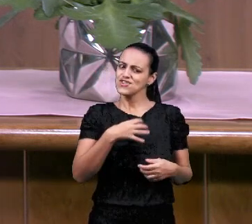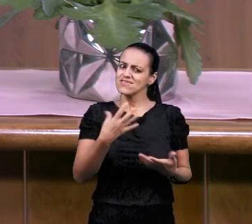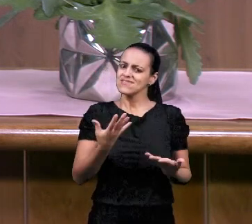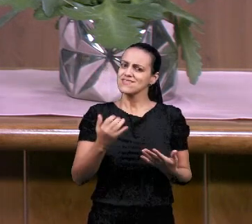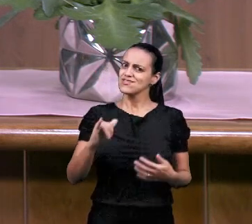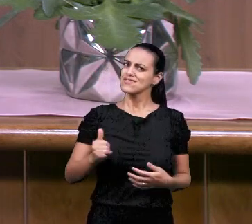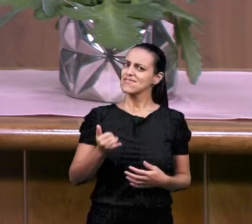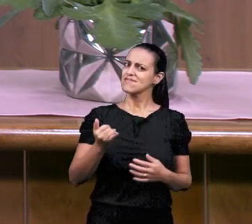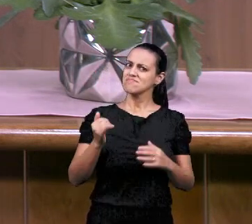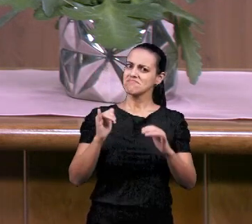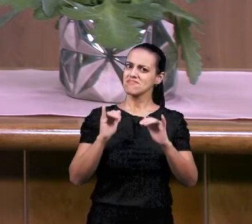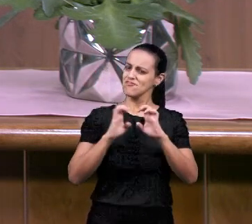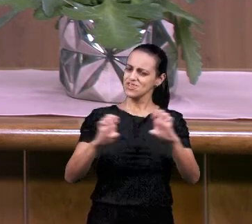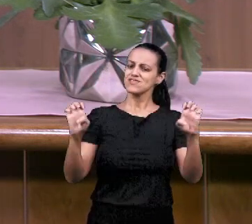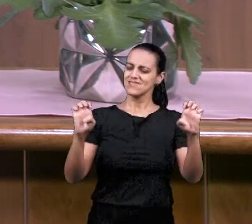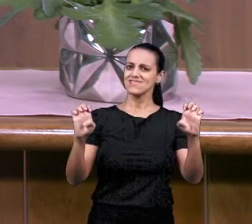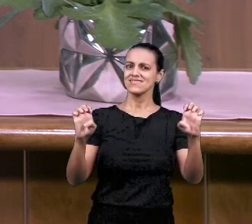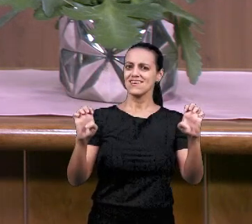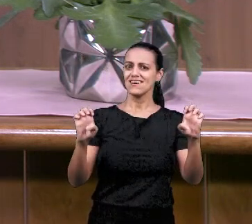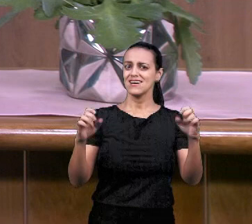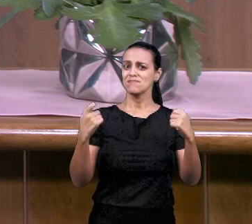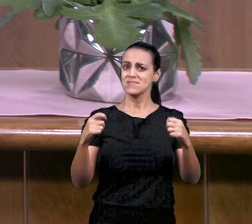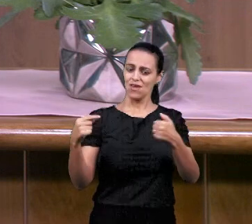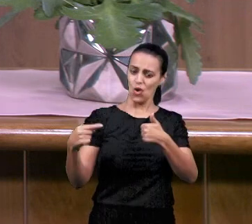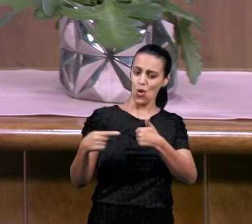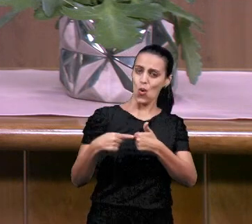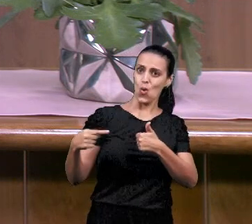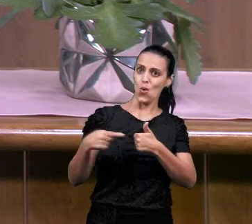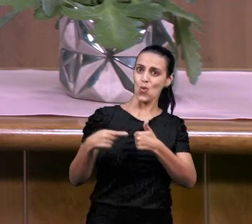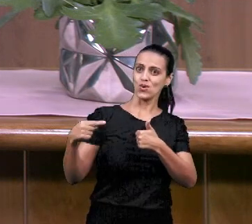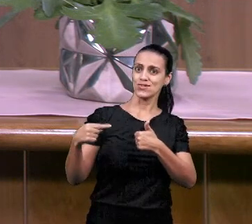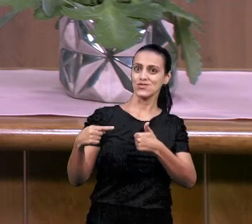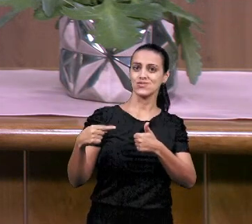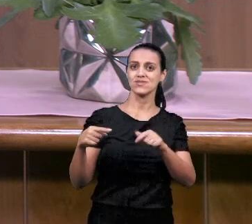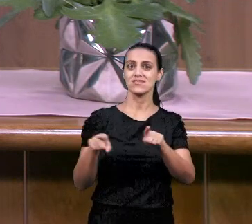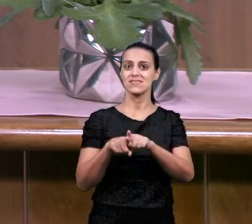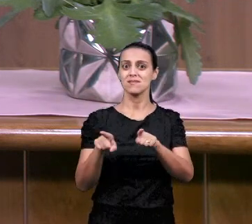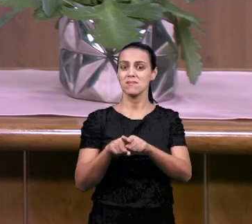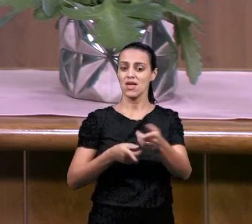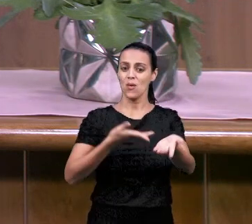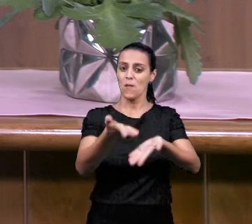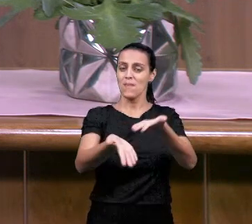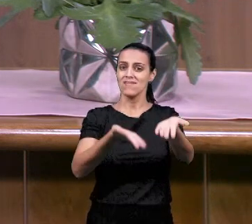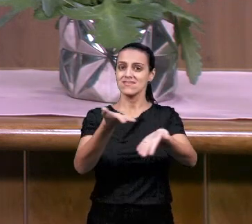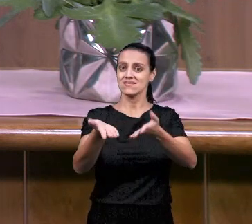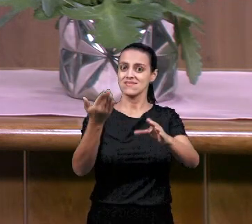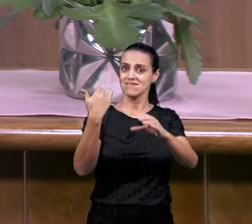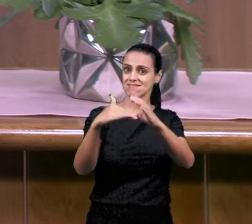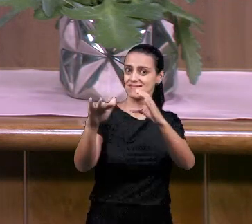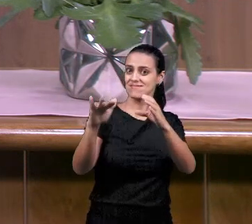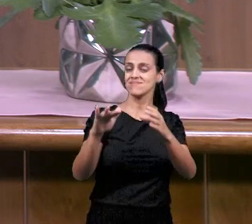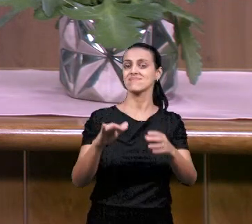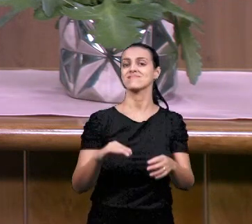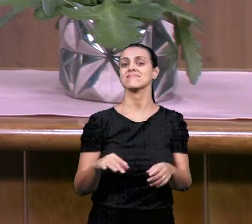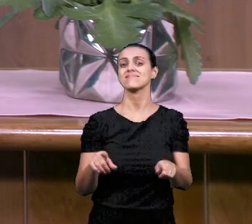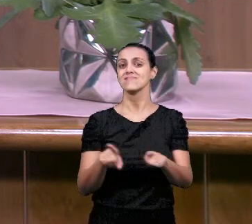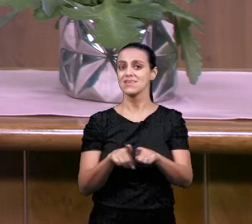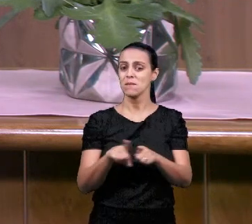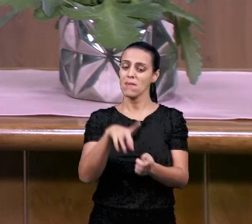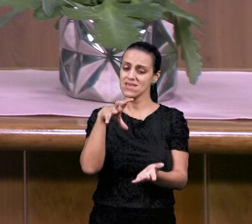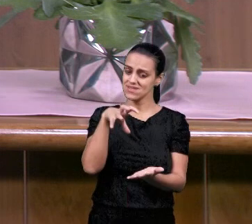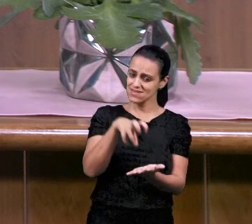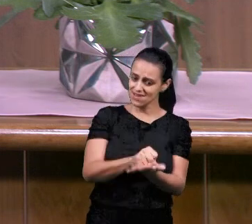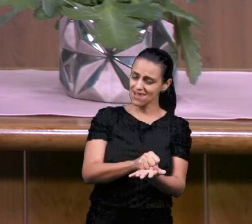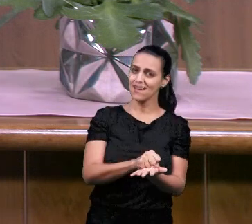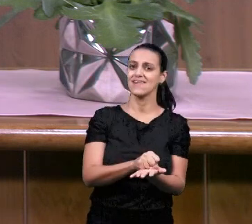on regarde, on oublie de partager, on oublie de s'inscrire, on oublie d'envoyer le